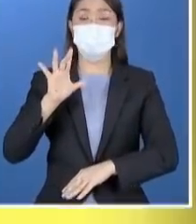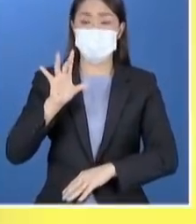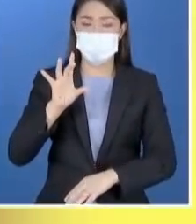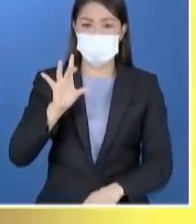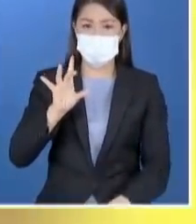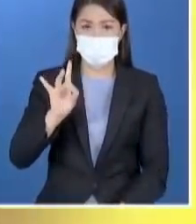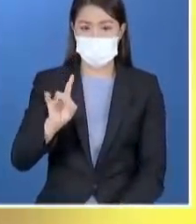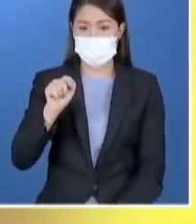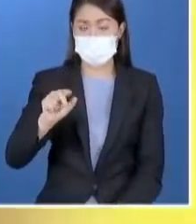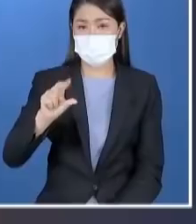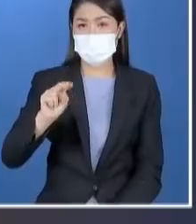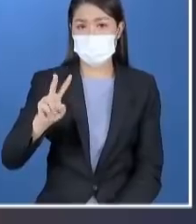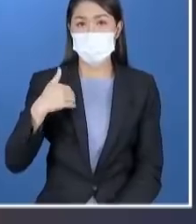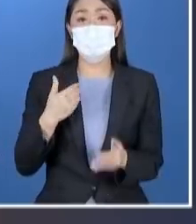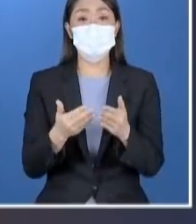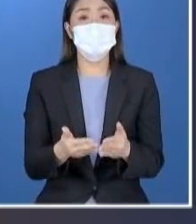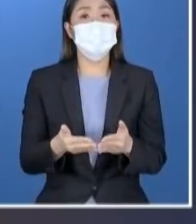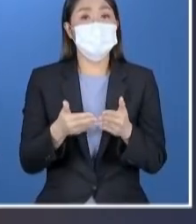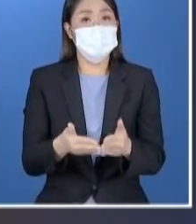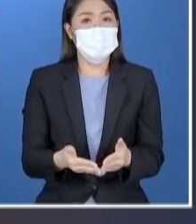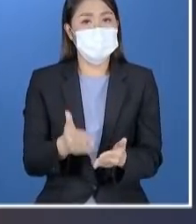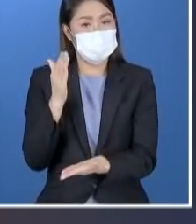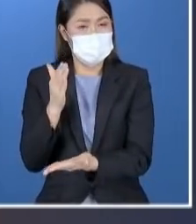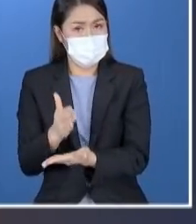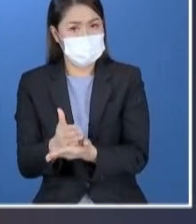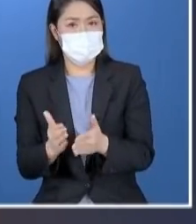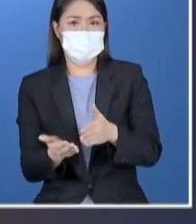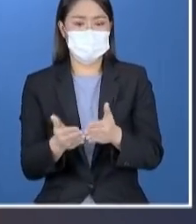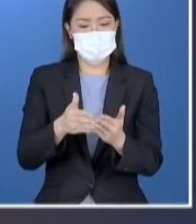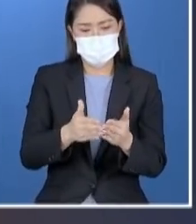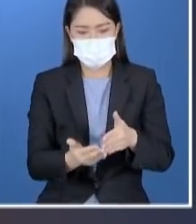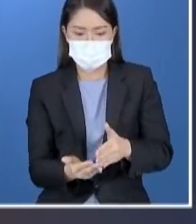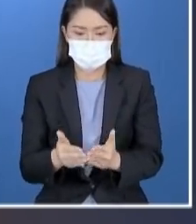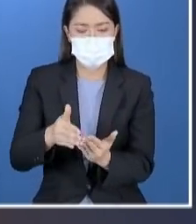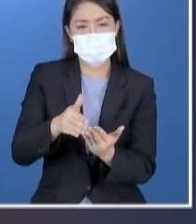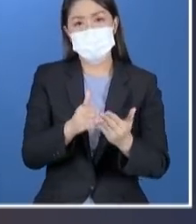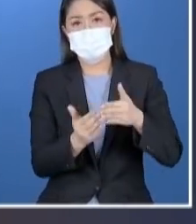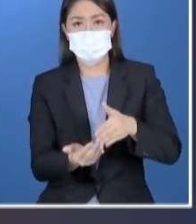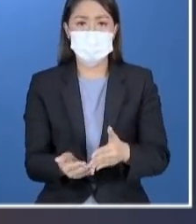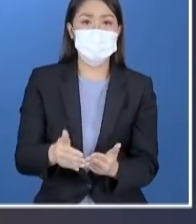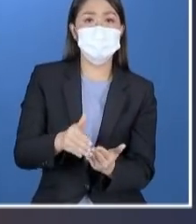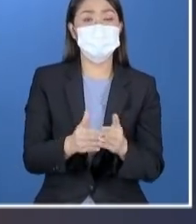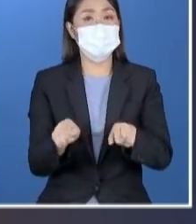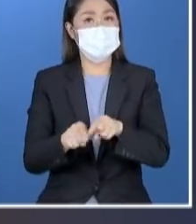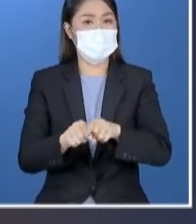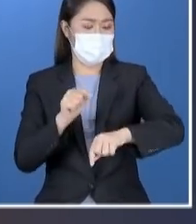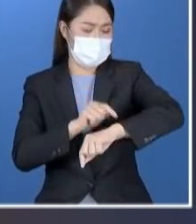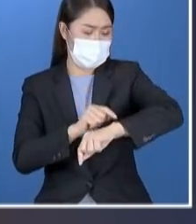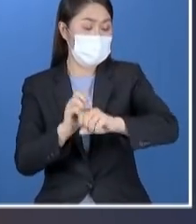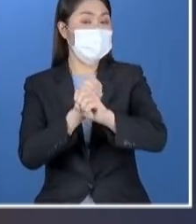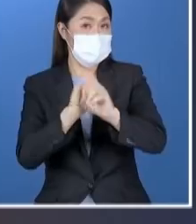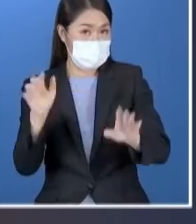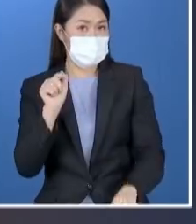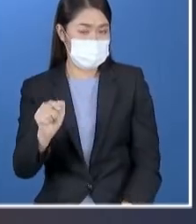2:32 น.ก็มีเรืออีกลำหนึ่งที่ไปจอดลอยลำอยู่ใกล้เคียงกันกับภาพเมื่อสักครู่แล้วขึ้นเวลาไว้ชัดเจ